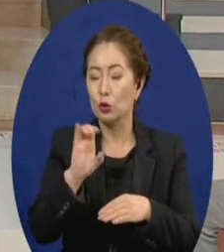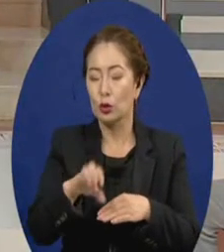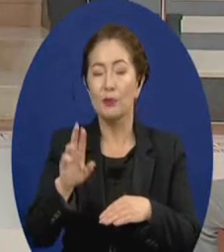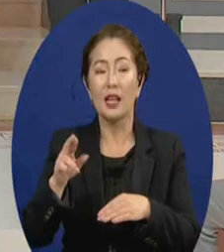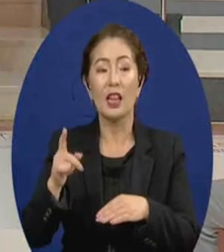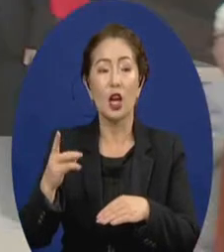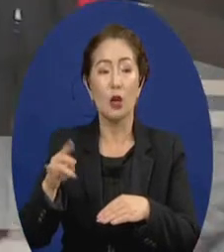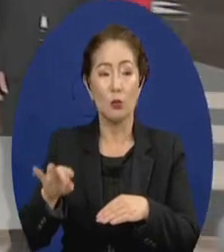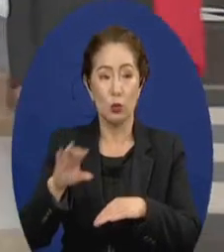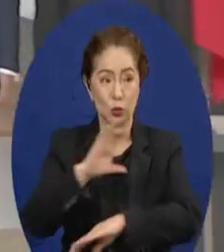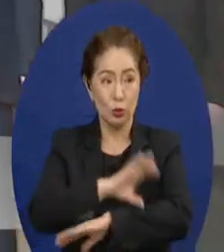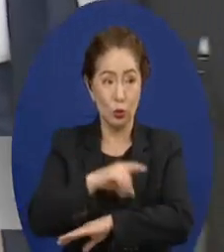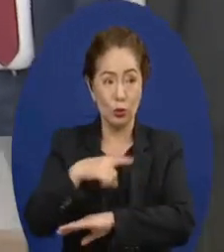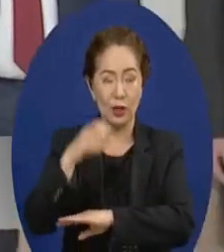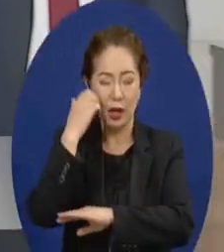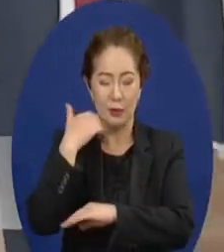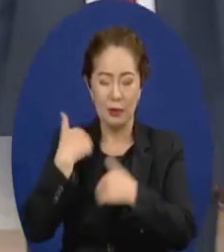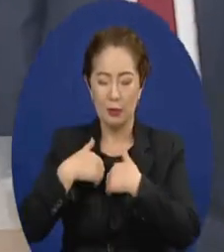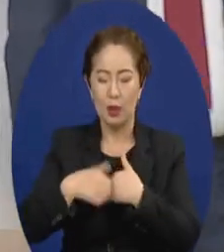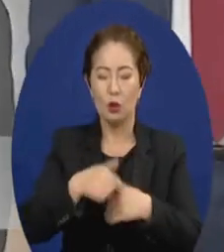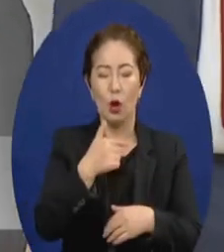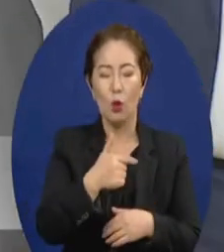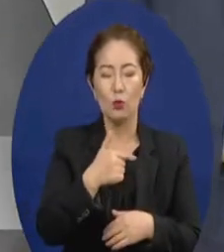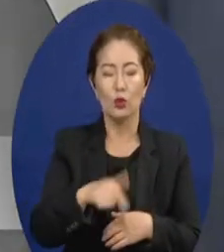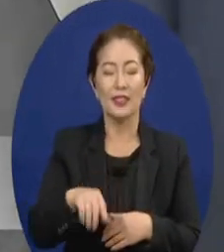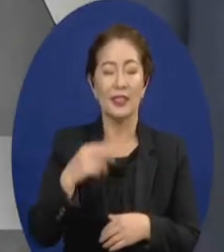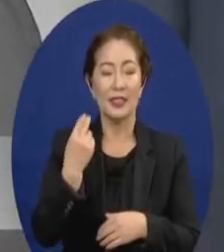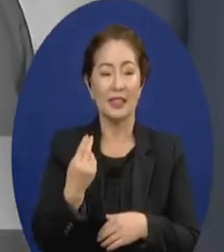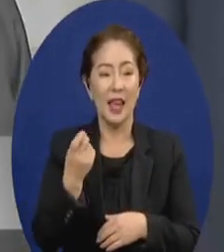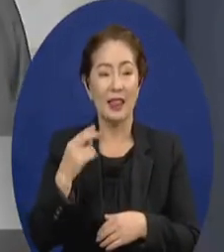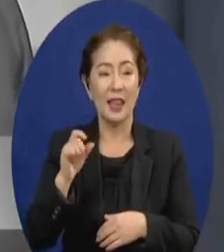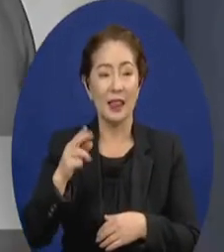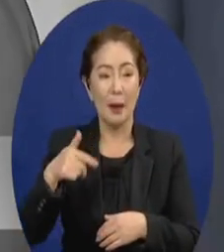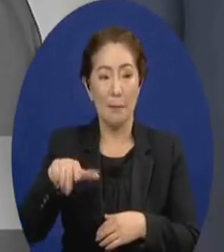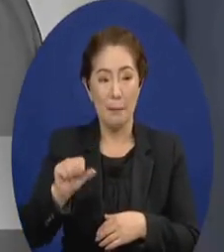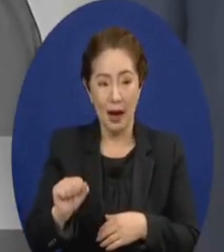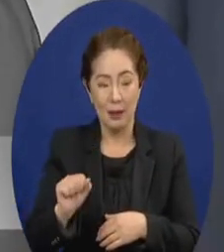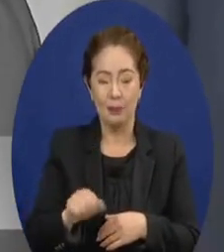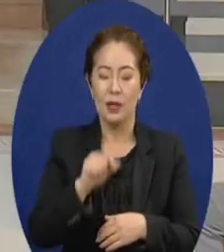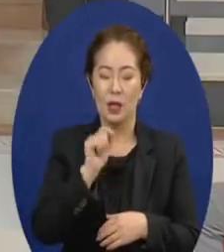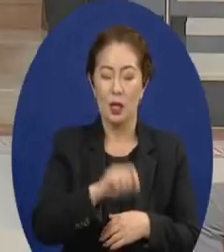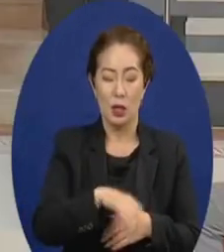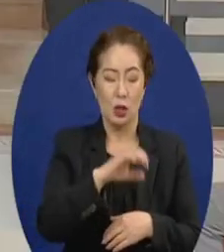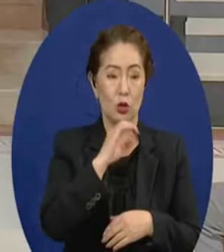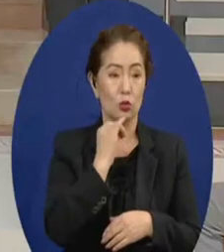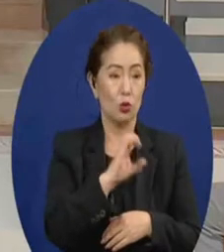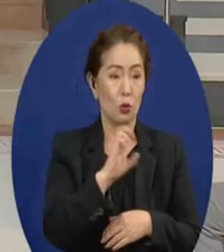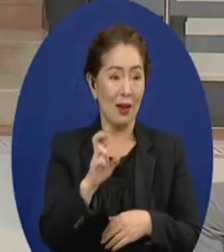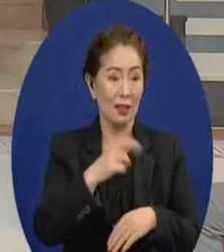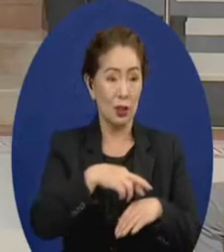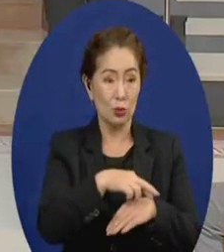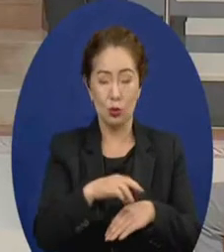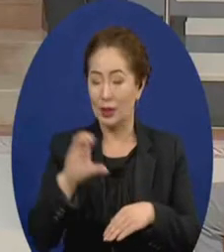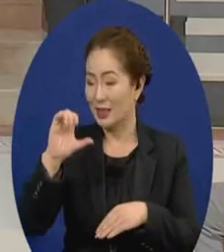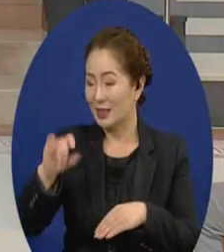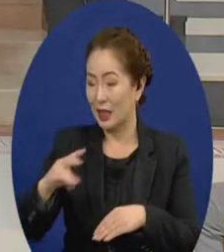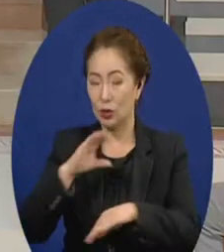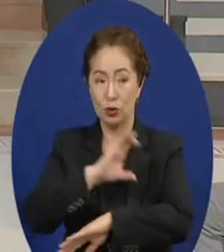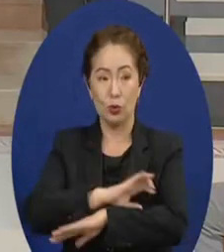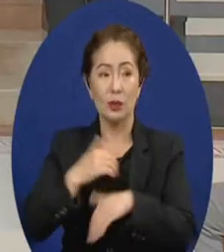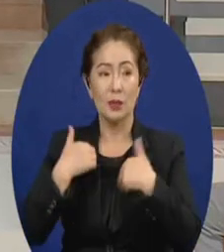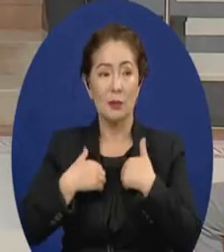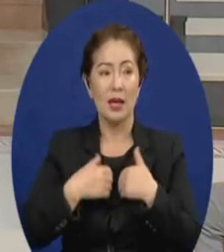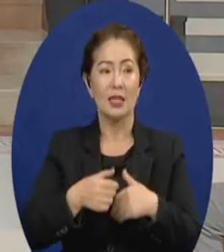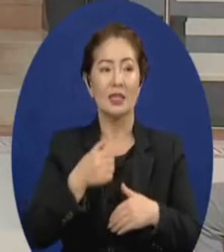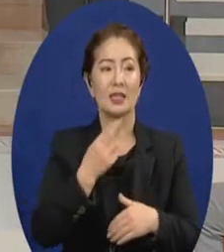цогцлбор сургуулийн Ахмад багш Гомсүрэнгийн Цэдэн Дамб, Нийслэлийн Скватер дүүргийн Ерөнхий боловсролын Санд сургуулийн багш